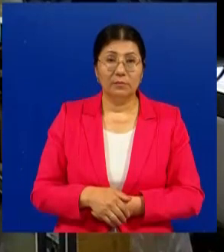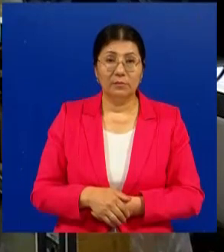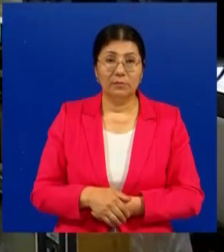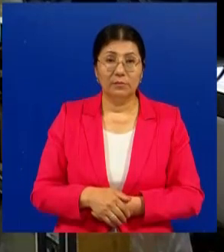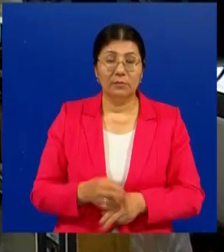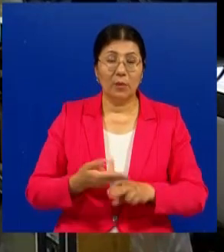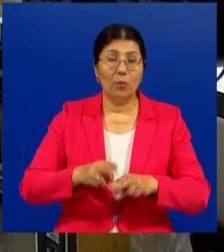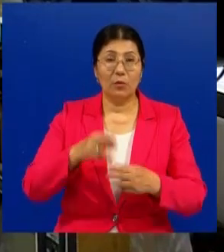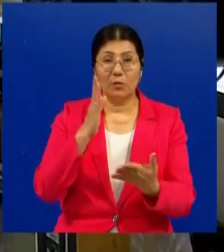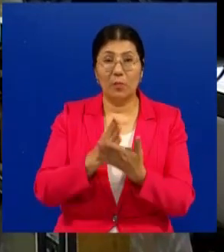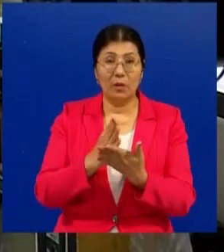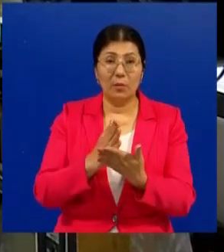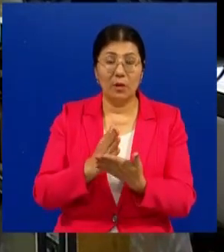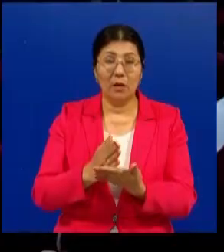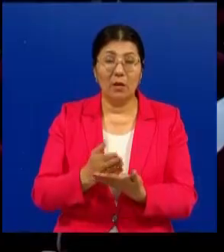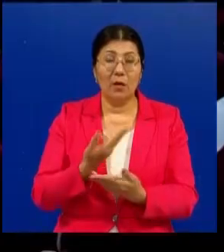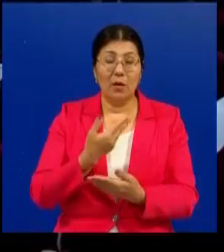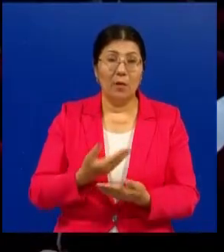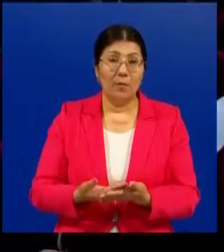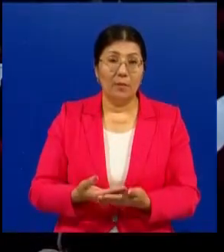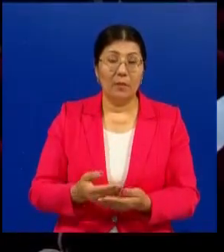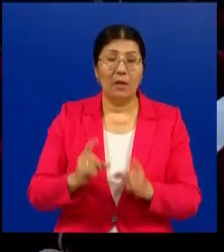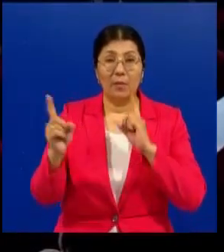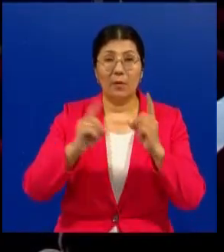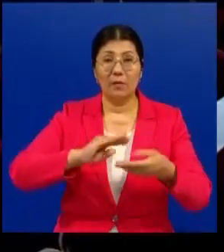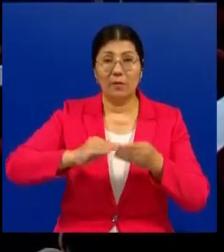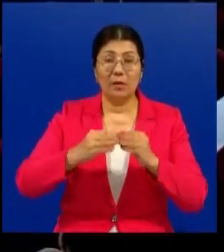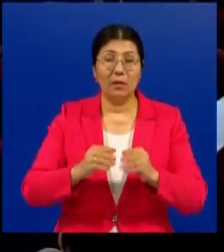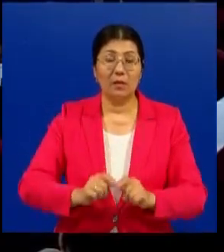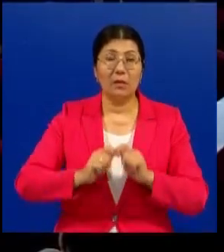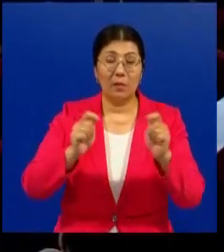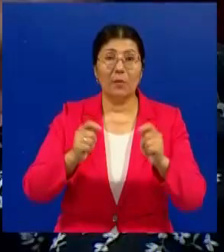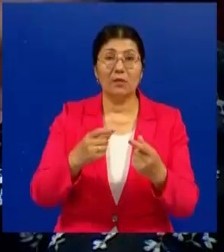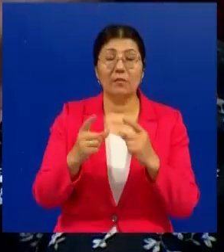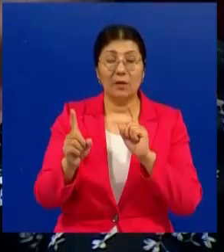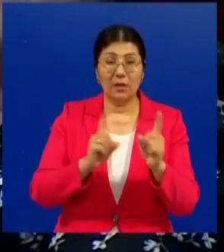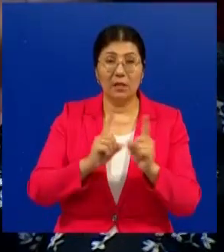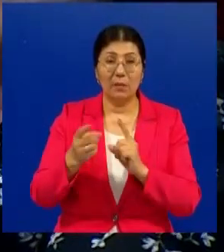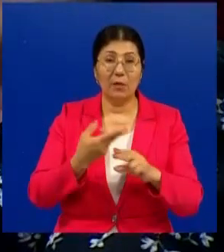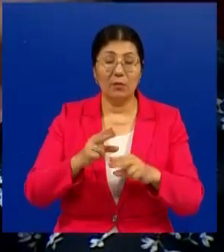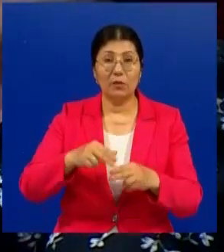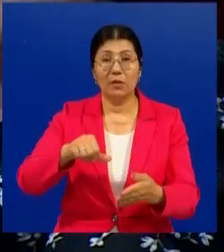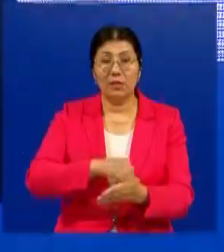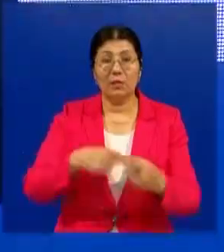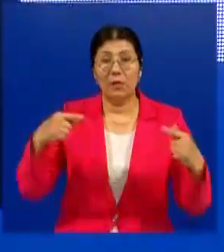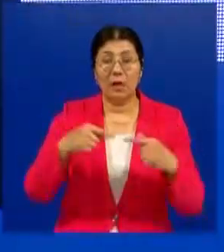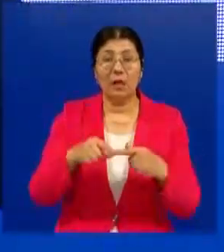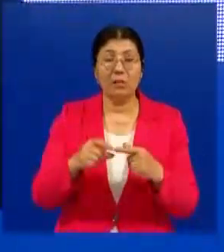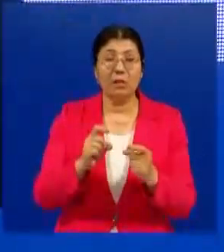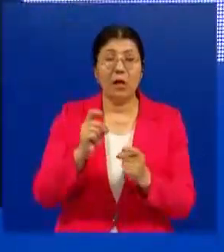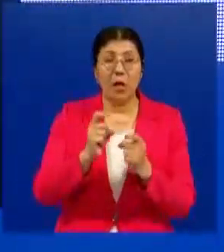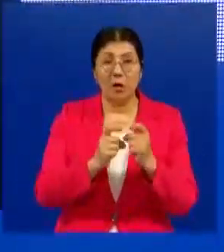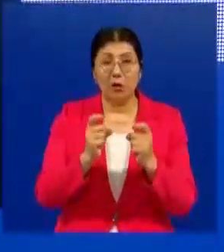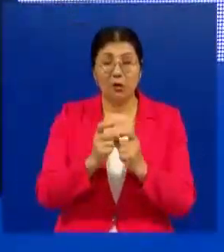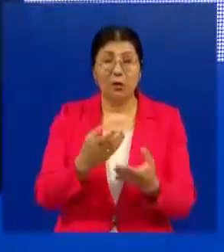сабақтастық бар ма? Ол әлсіреп жатыр. Форум барысында мәселелер ашық талқыланды. Оның ішінде синтетикалық есірткіге қарсы күрес тақырыбы да өте